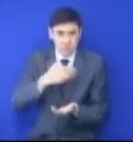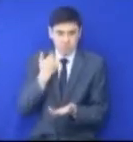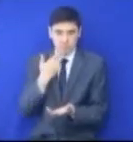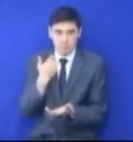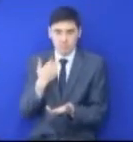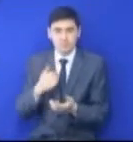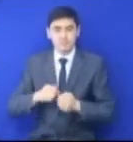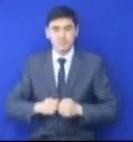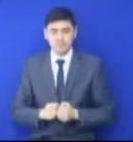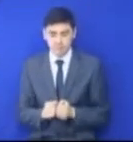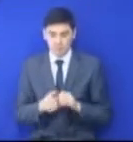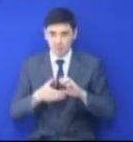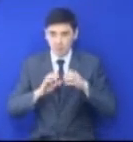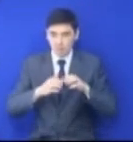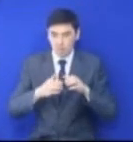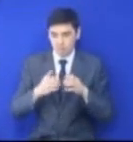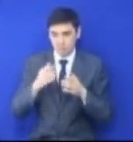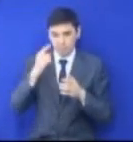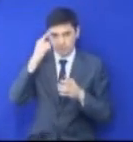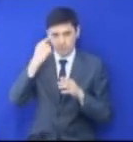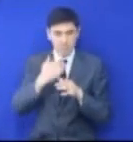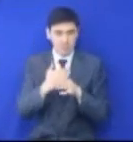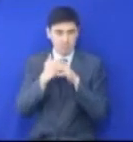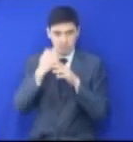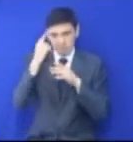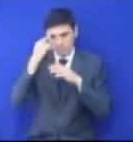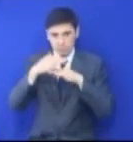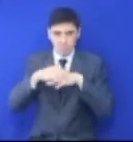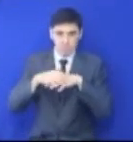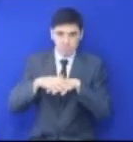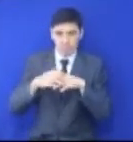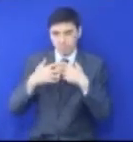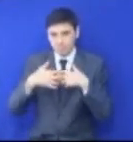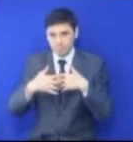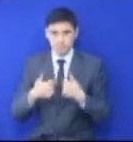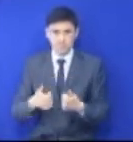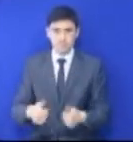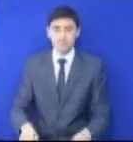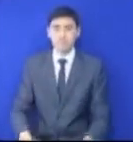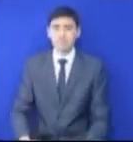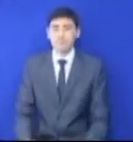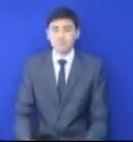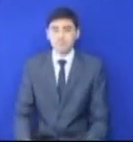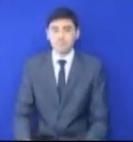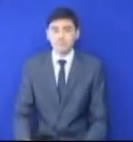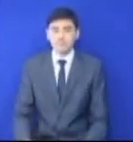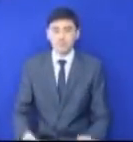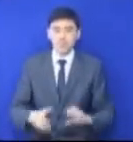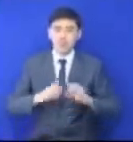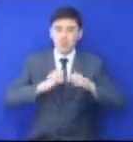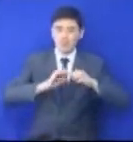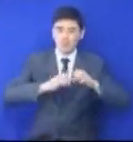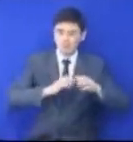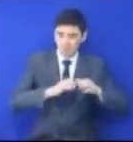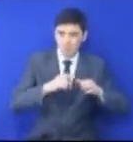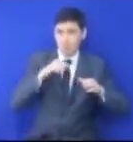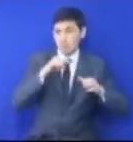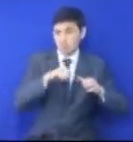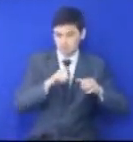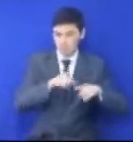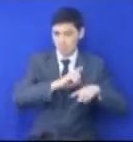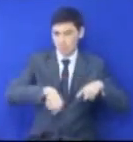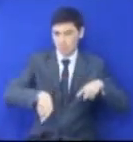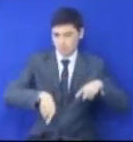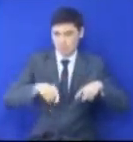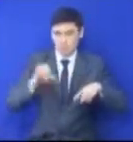Они взаимодействуют друг с другом. В конце концов, они отвлекаются от интернета. По словам экспертов, помимо приятного досуга, скоростная сборка